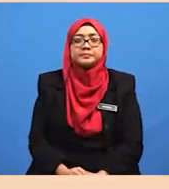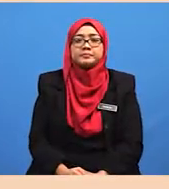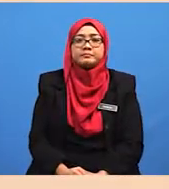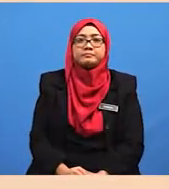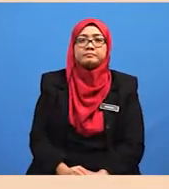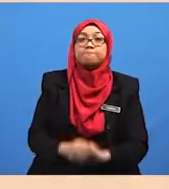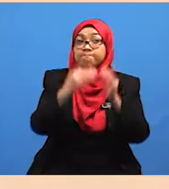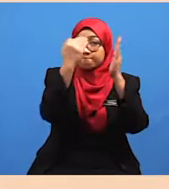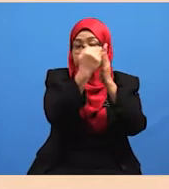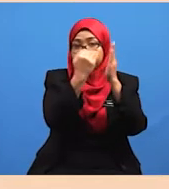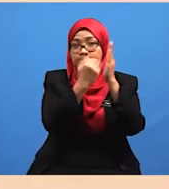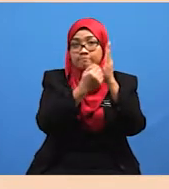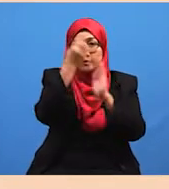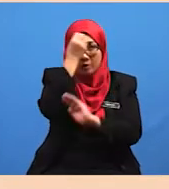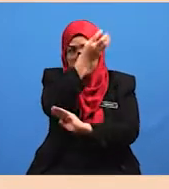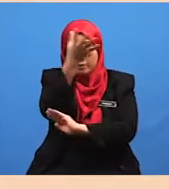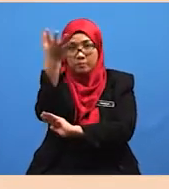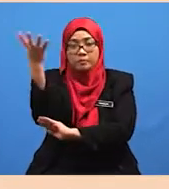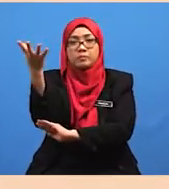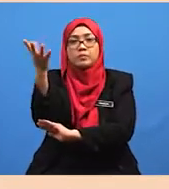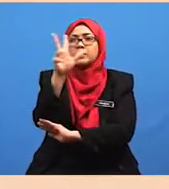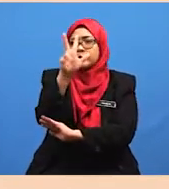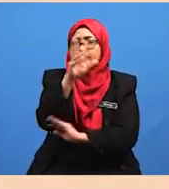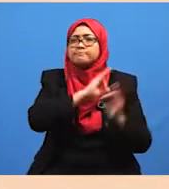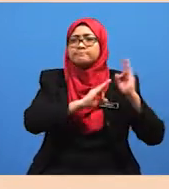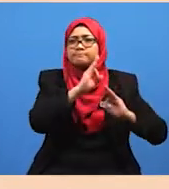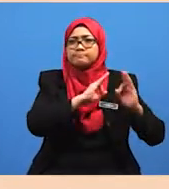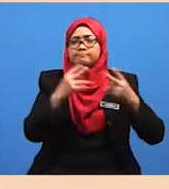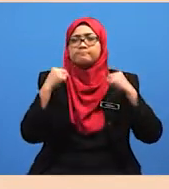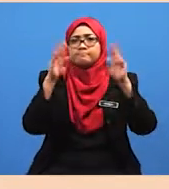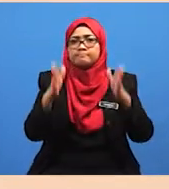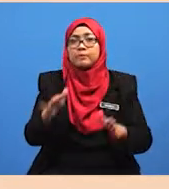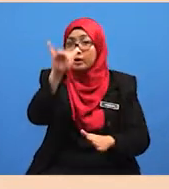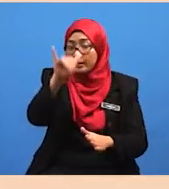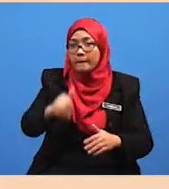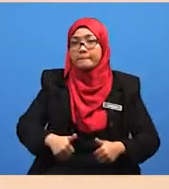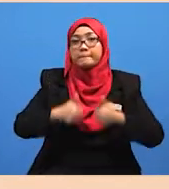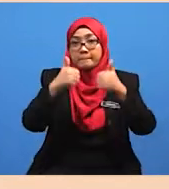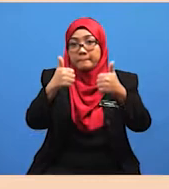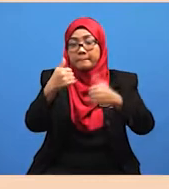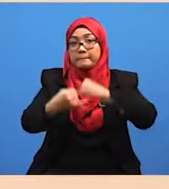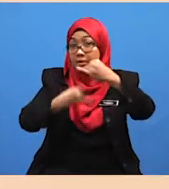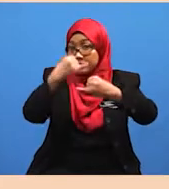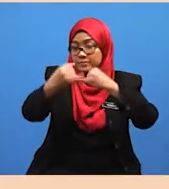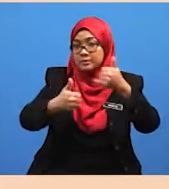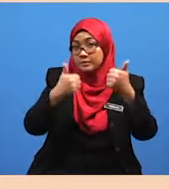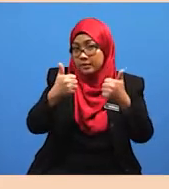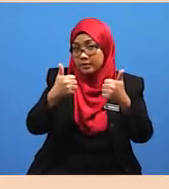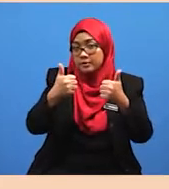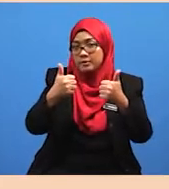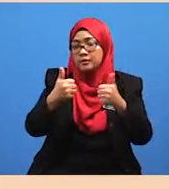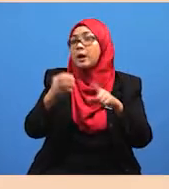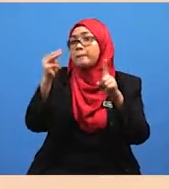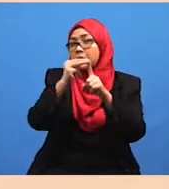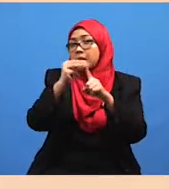uraikan tiga sifat pribadi Usahawan kejayaan Barca untuk